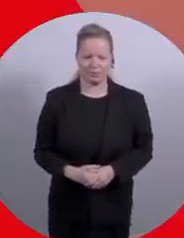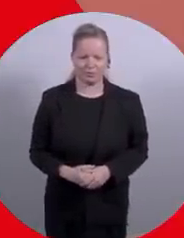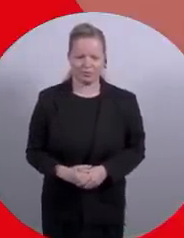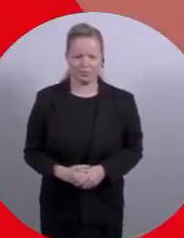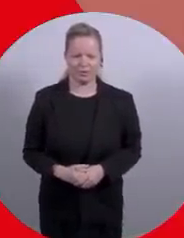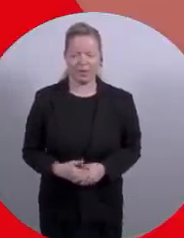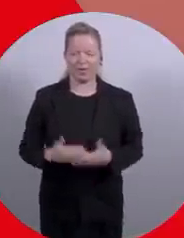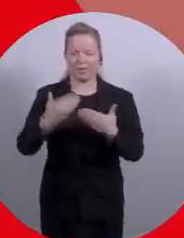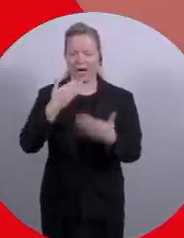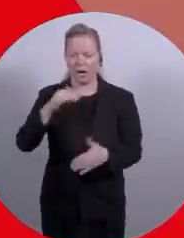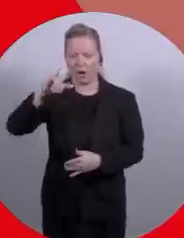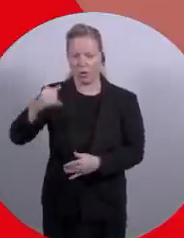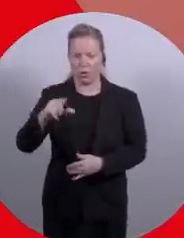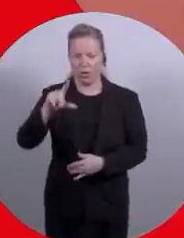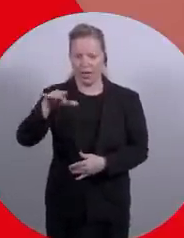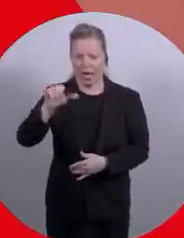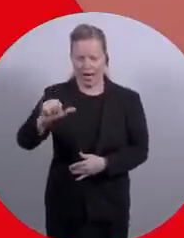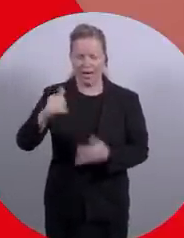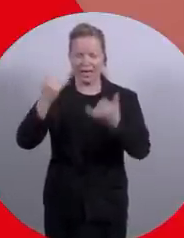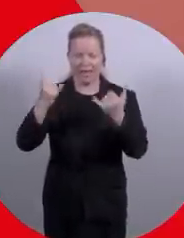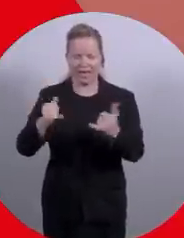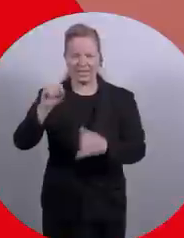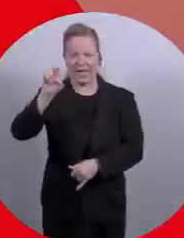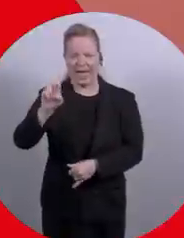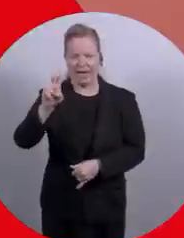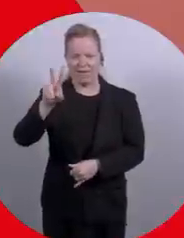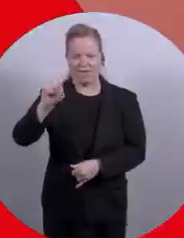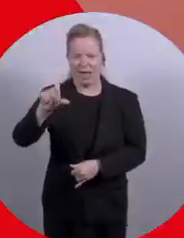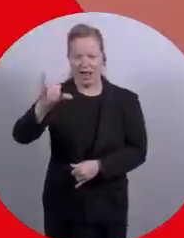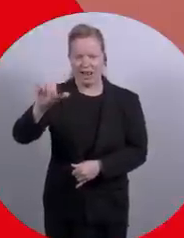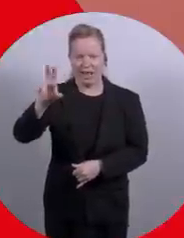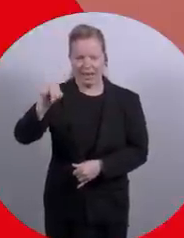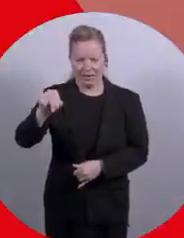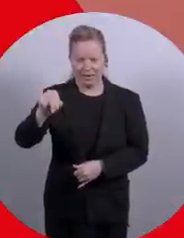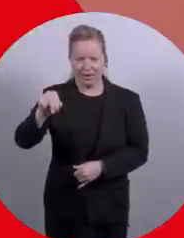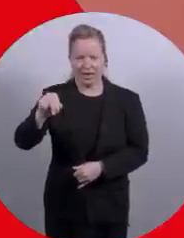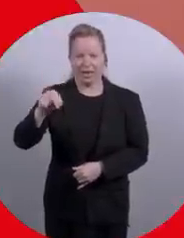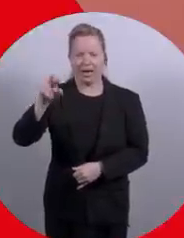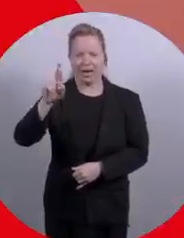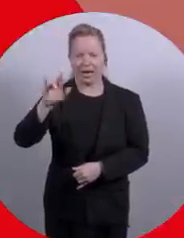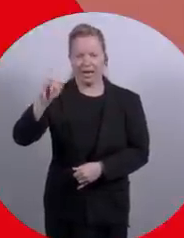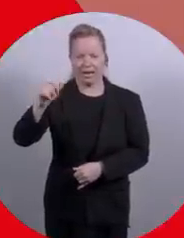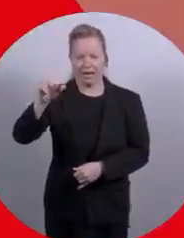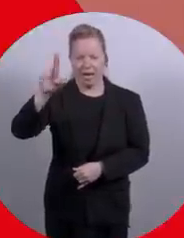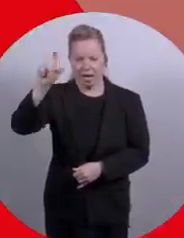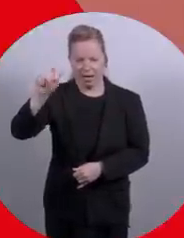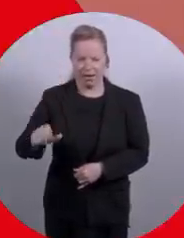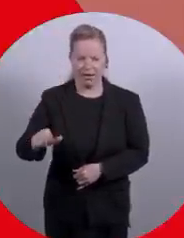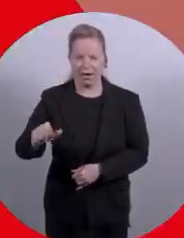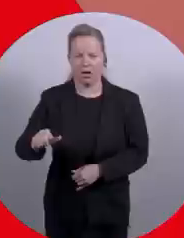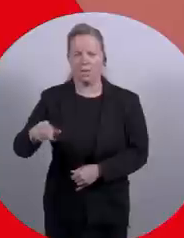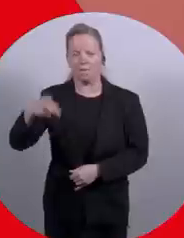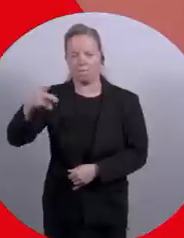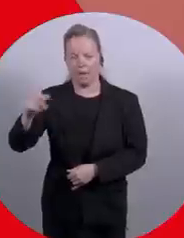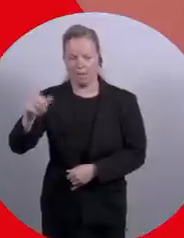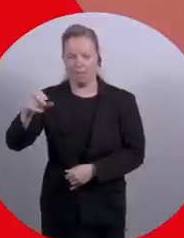danke Julia an Bord ist Evelyn Regner und dem Vorbereitung pepo Muchitsch und Marina Hanke